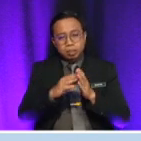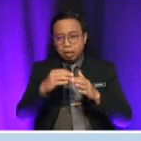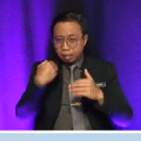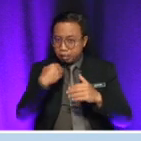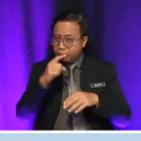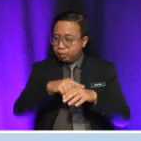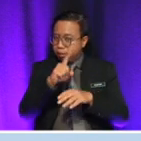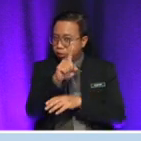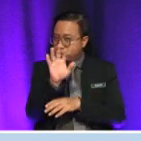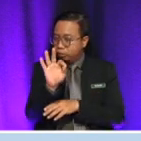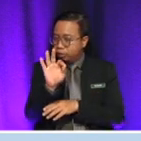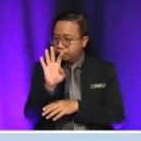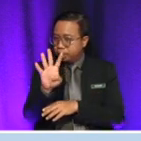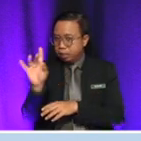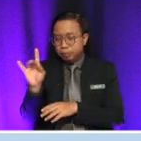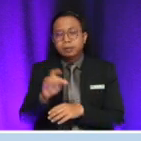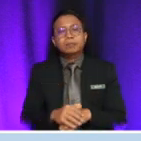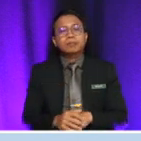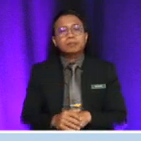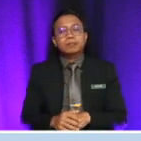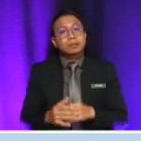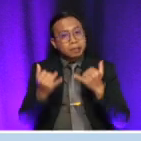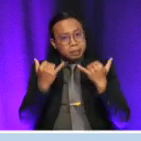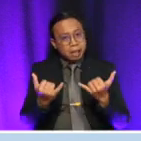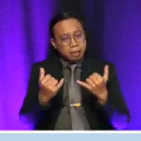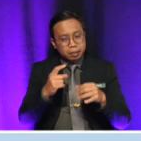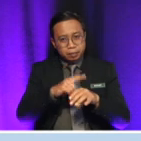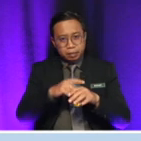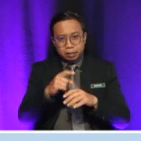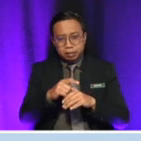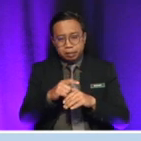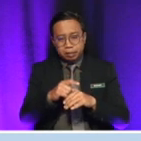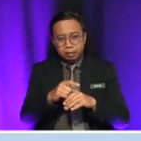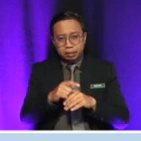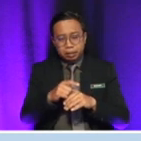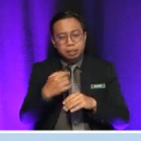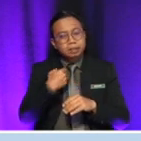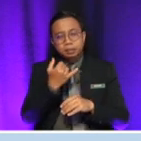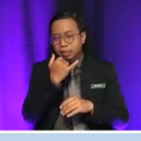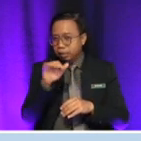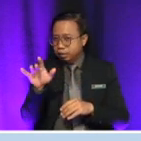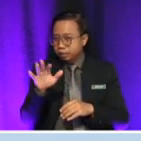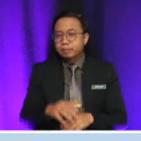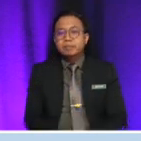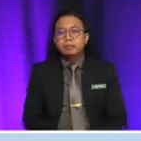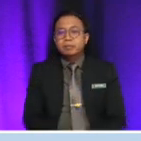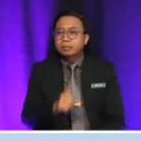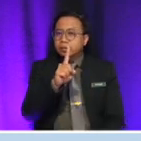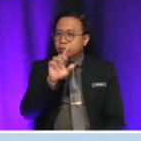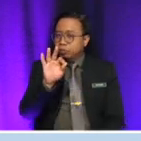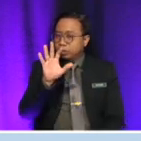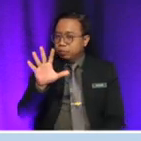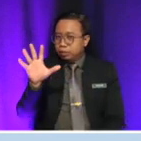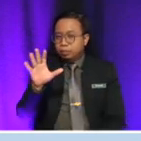1948 dan kini pada tahun Om minta maaf Pakde salah ejaan kayak situ 1955